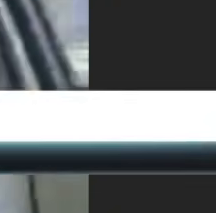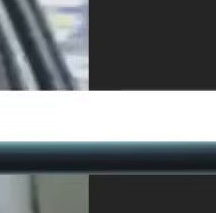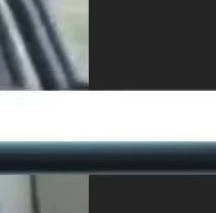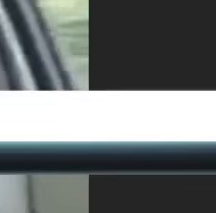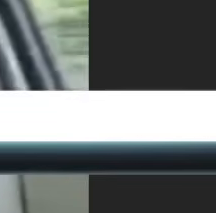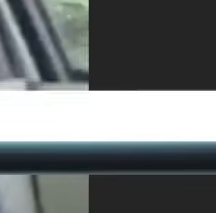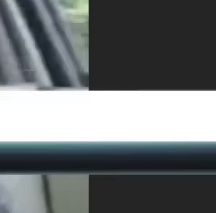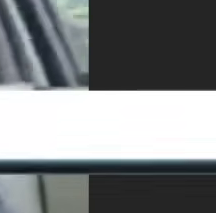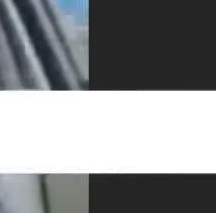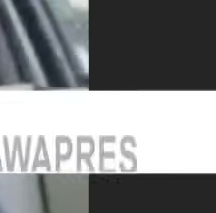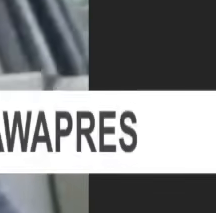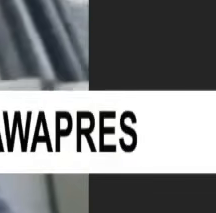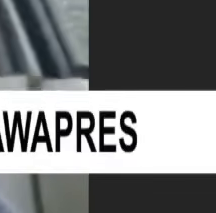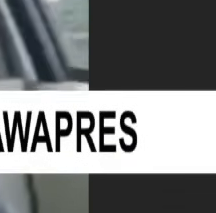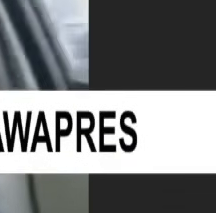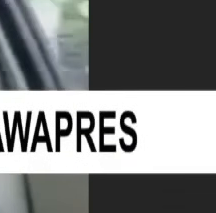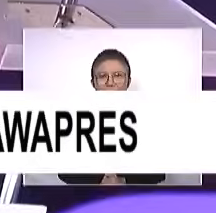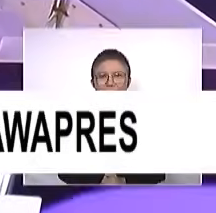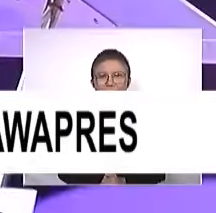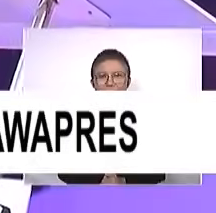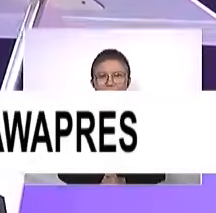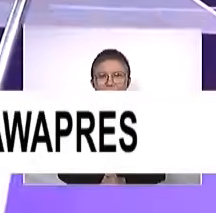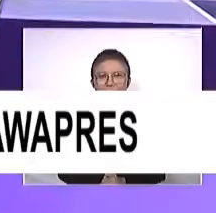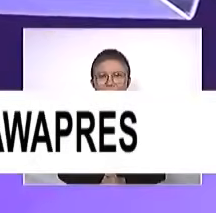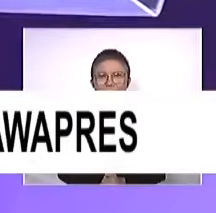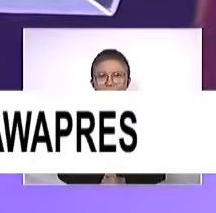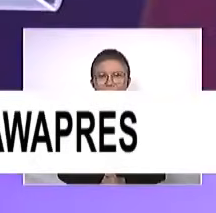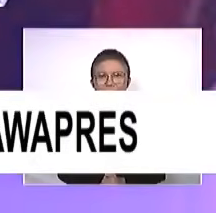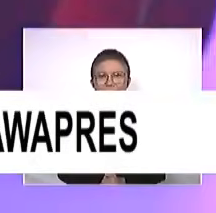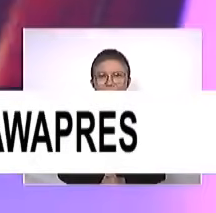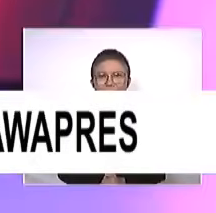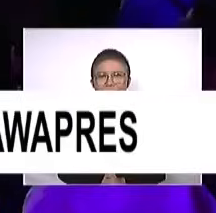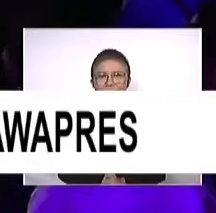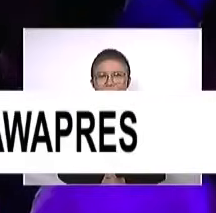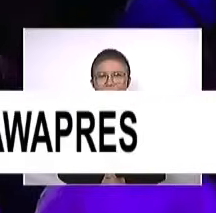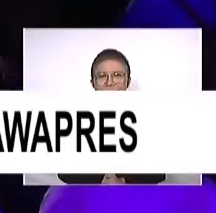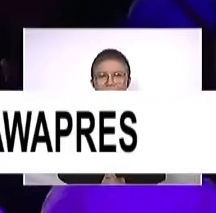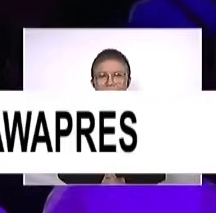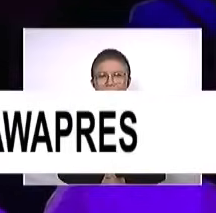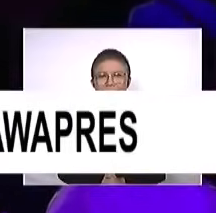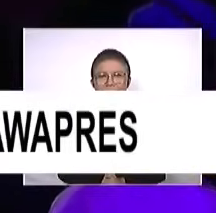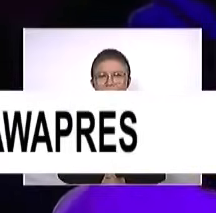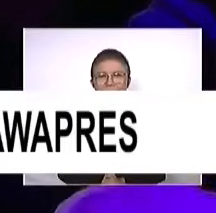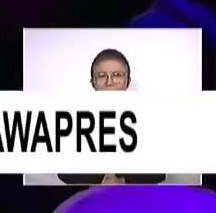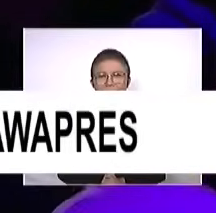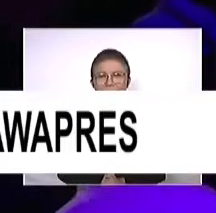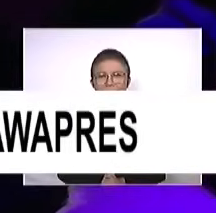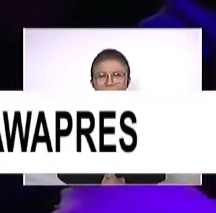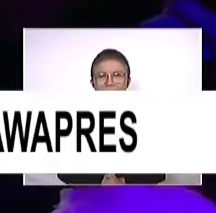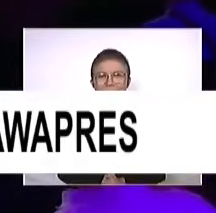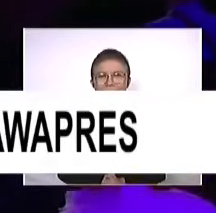Gibran gitu Nah maka debat ini menjadi briding jembatan atau instrumen kalau